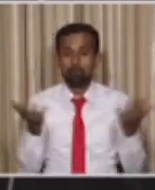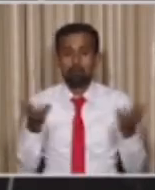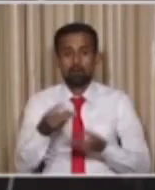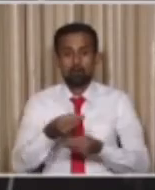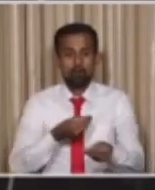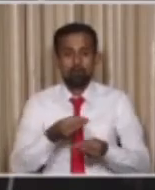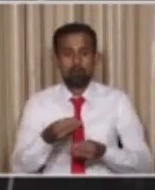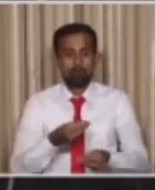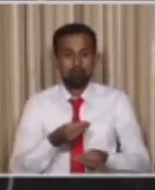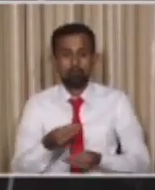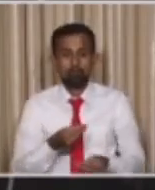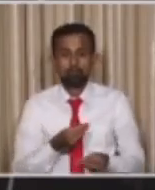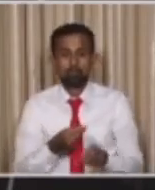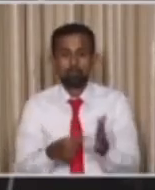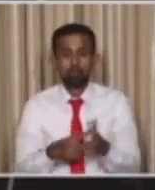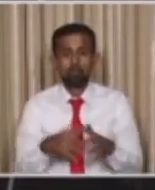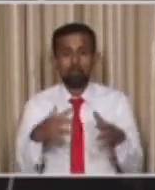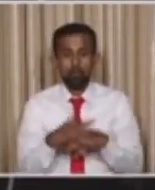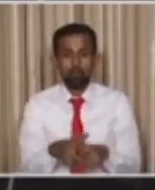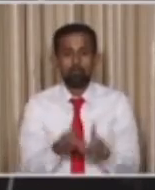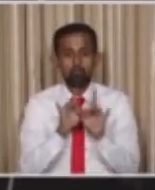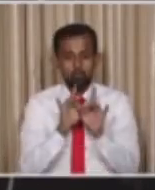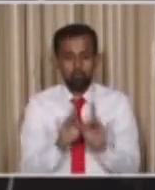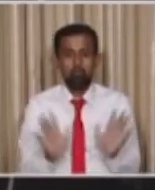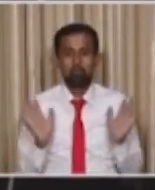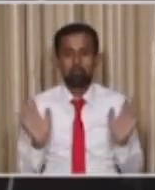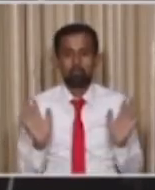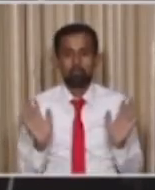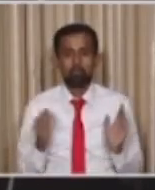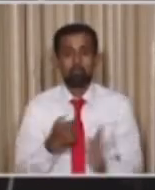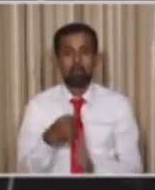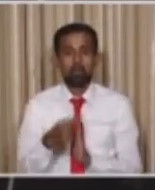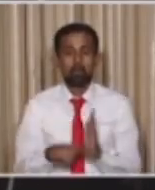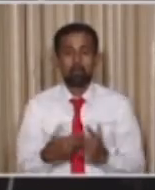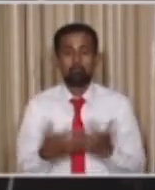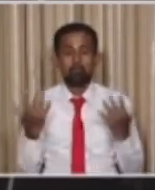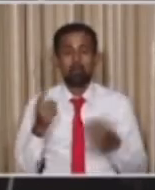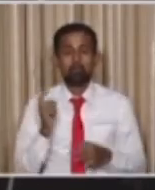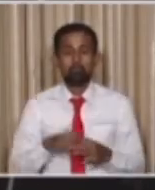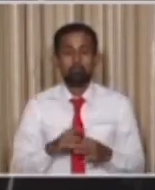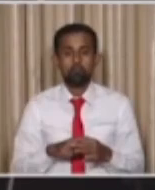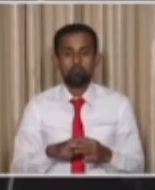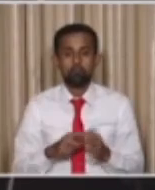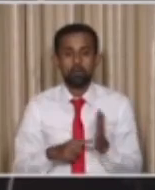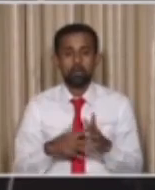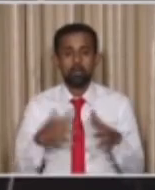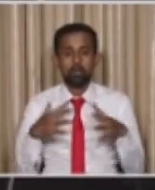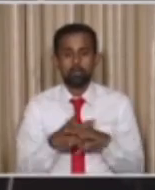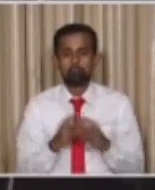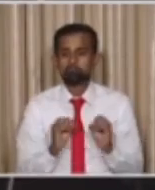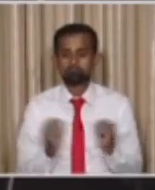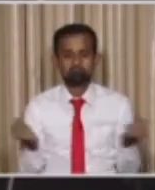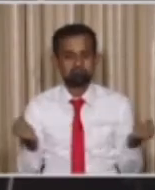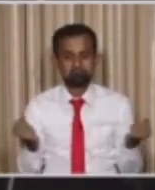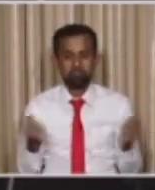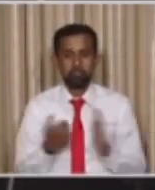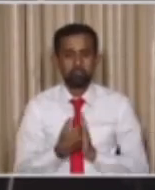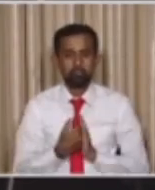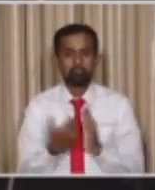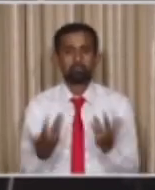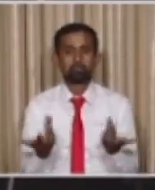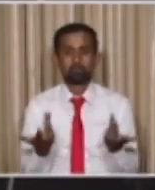සිදු වෙනවා. හැබැයි ඒගොල්ලෝ නීතියට ගරු කරනවා. අපේ රටේ තියෙන විශාලම ප්‍රශ්නේ තමයි නීතියක් නැහැ, නීතියට ගරු